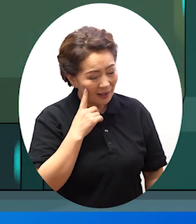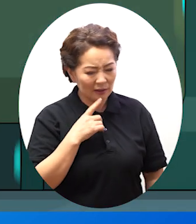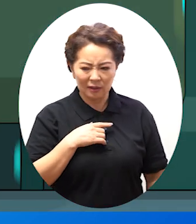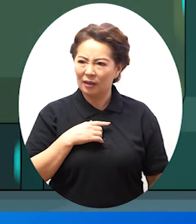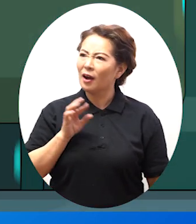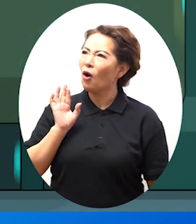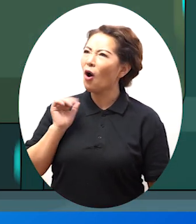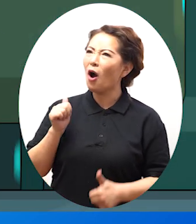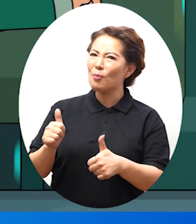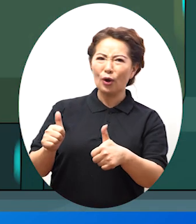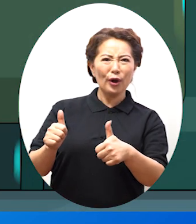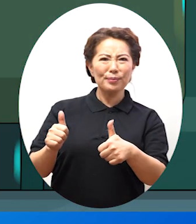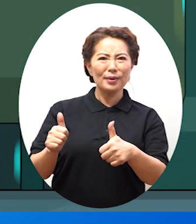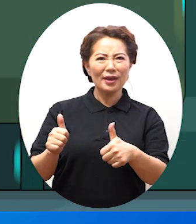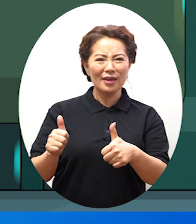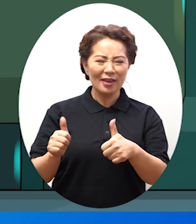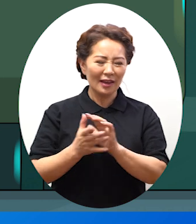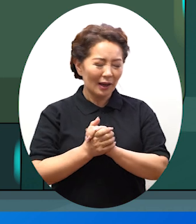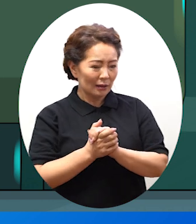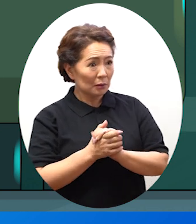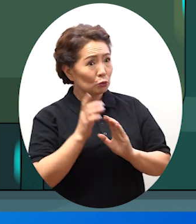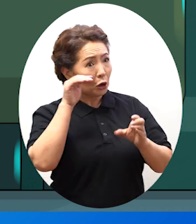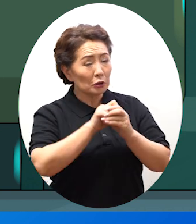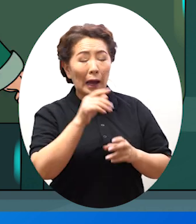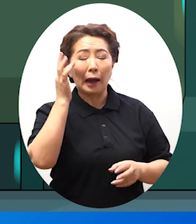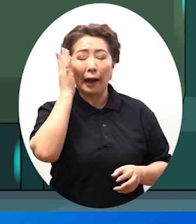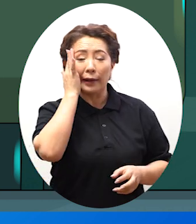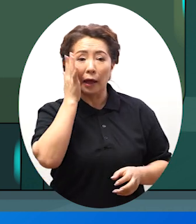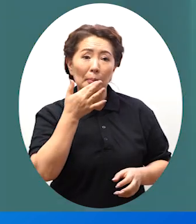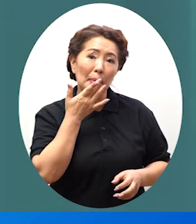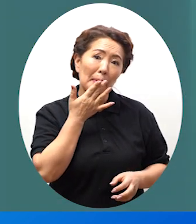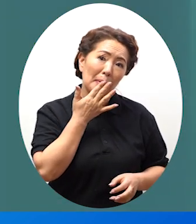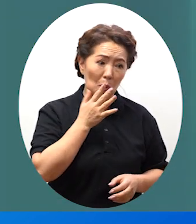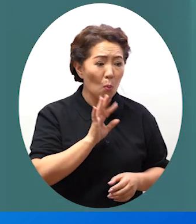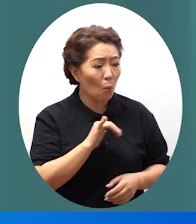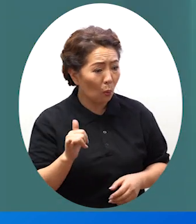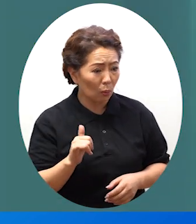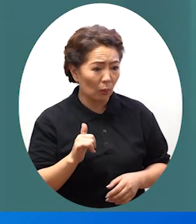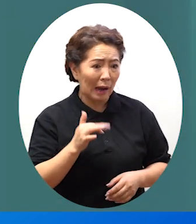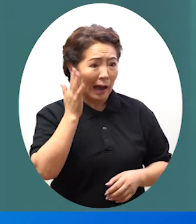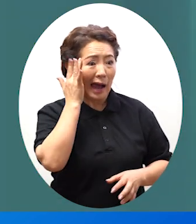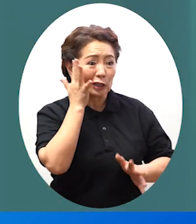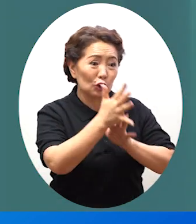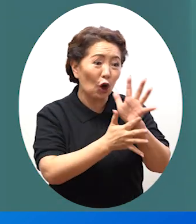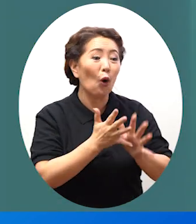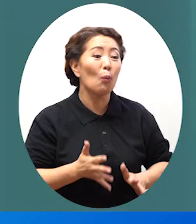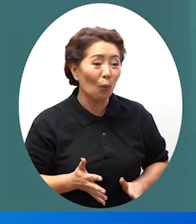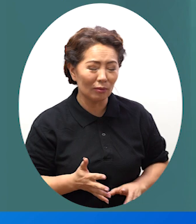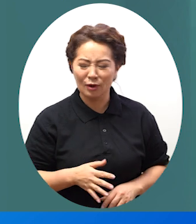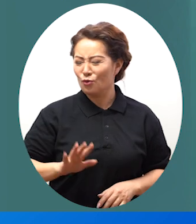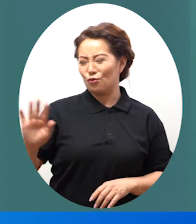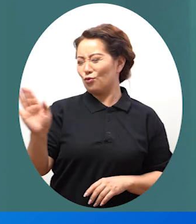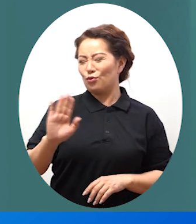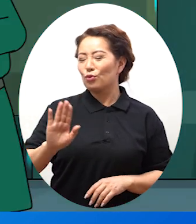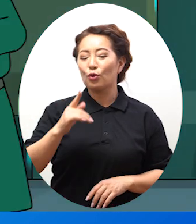Ямар гоё юм бэ? Бид нар тэгэхээр тэнд гадаад хэлээр ярина гэсэн үг үү? Үгүй дээ. Та нар монголоор ярихад ойлгох